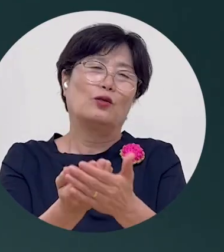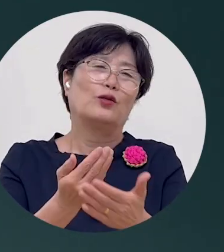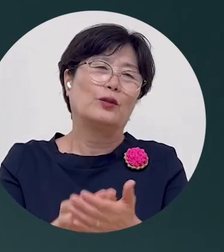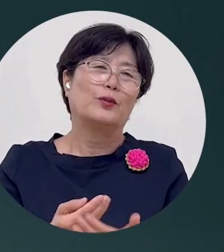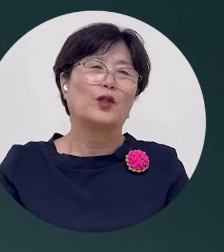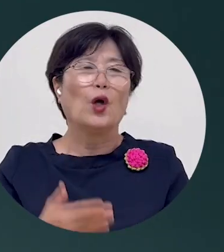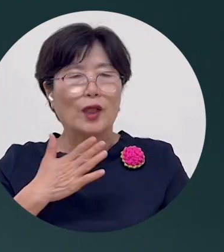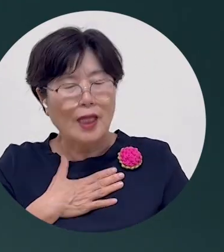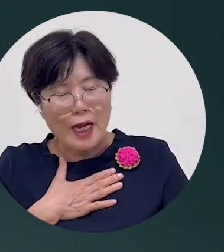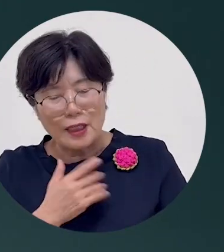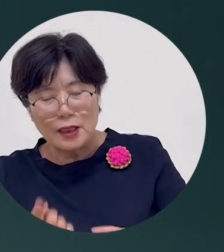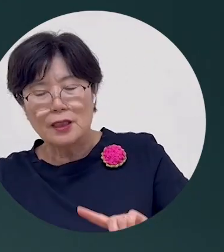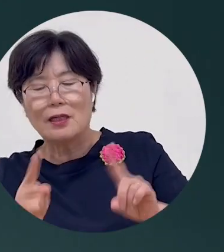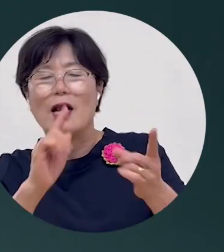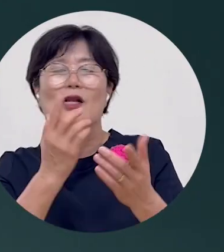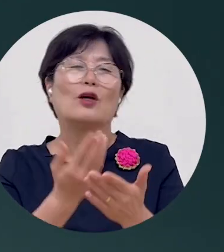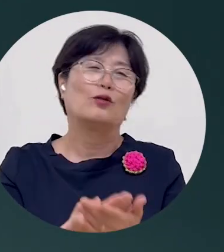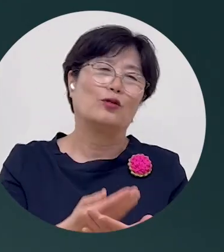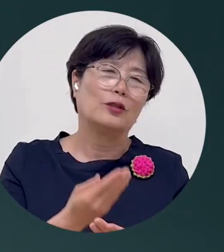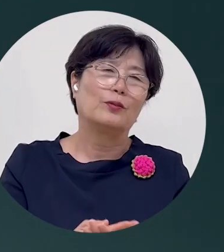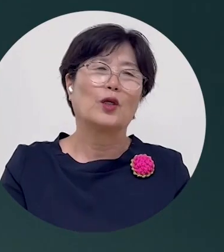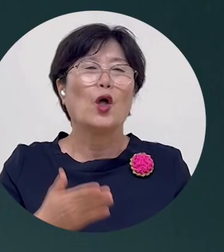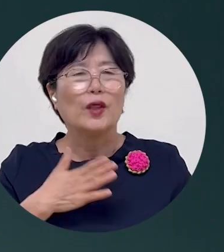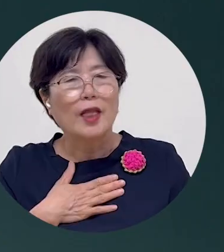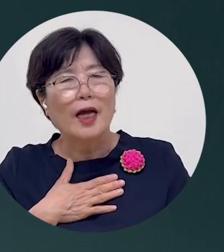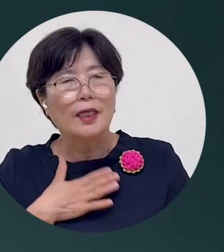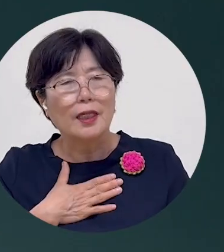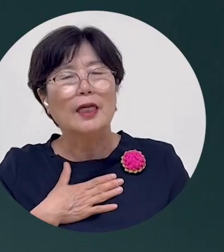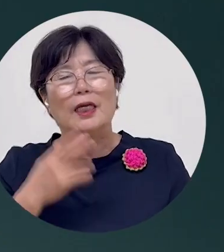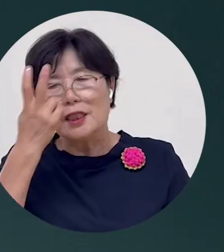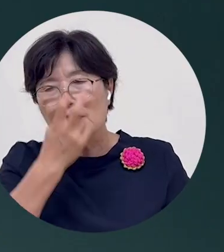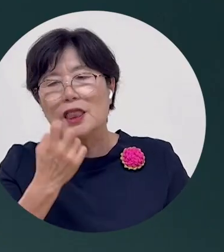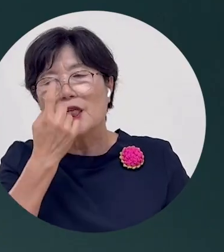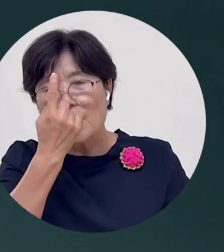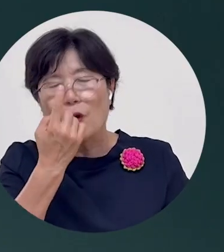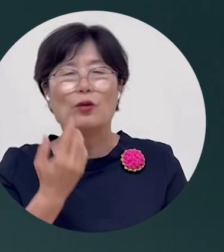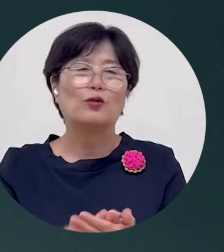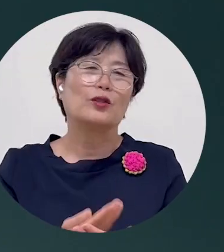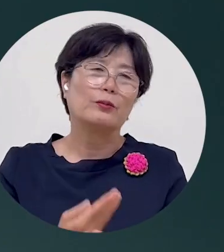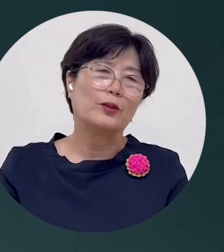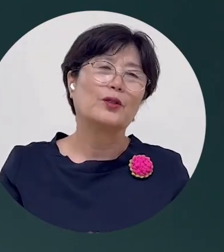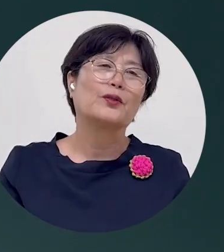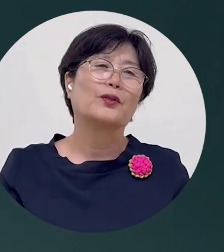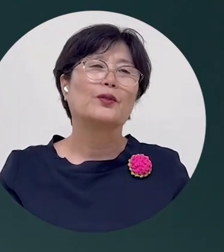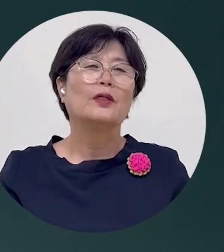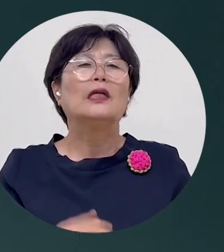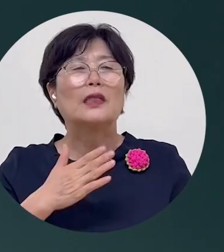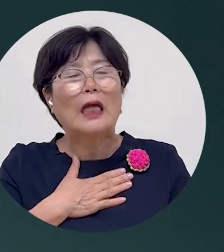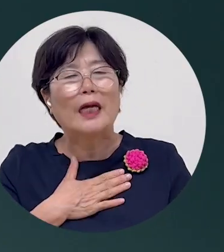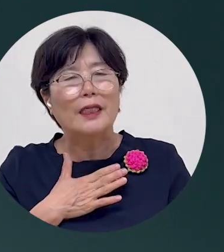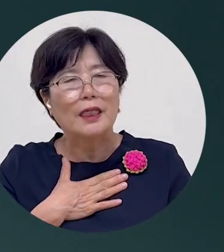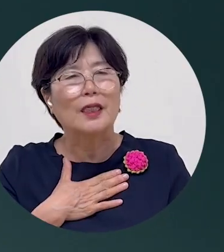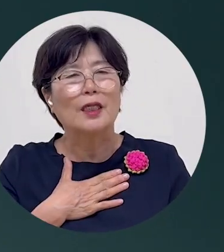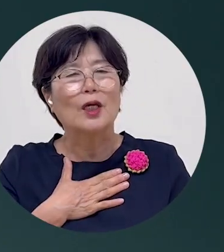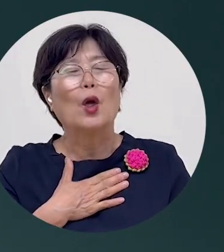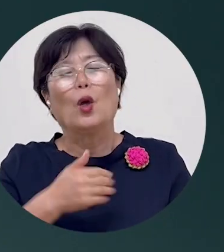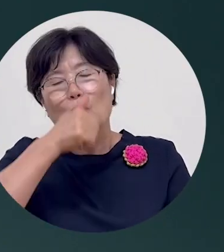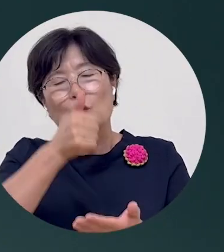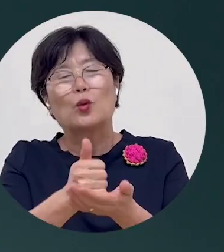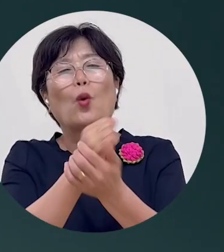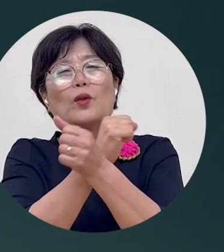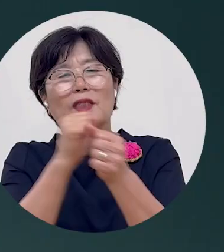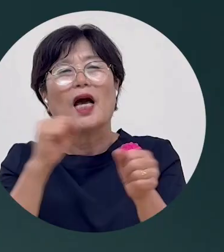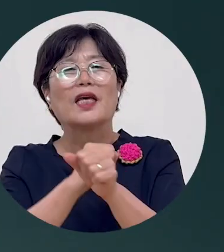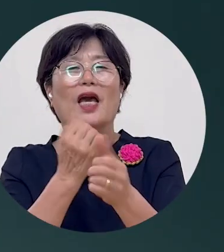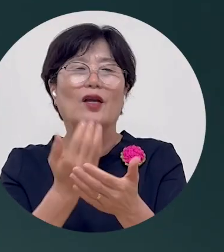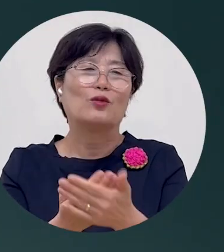건져주십시오. 나를 살려주십시오. 나를 지켜주십시오. 나를 속량해